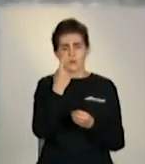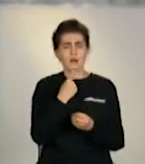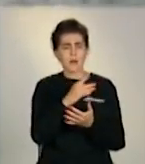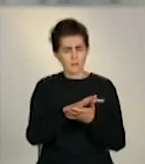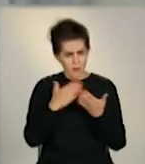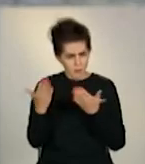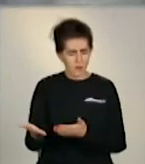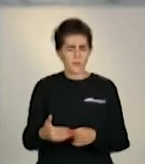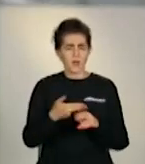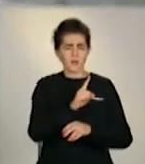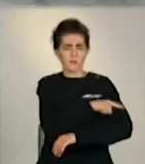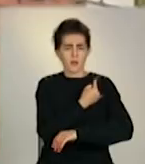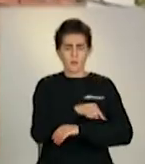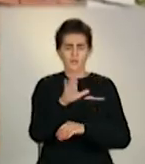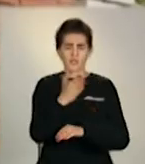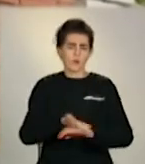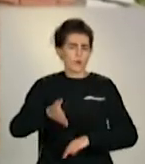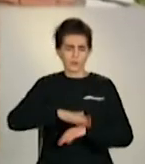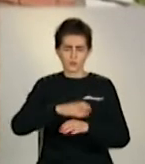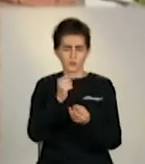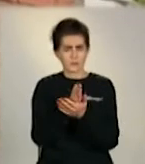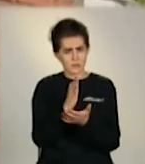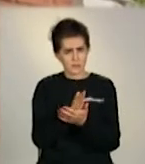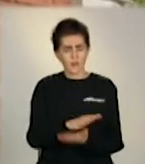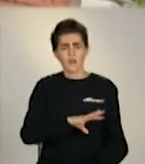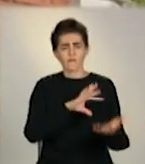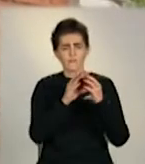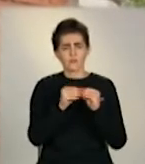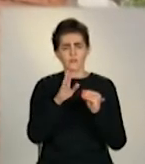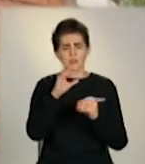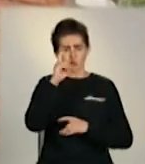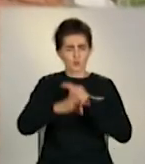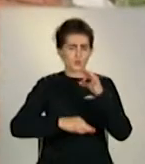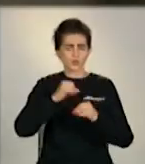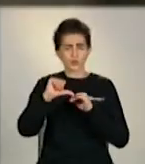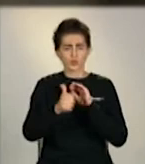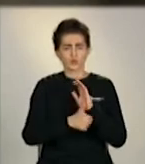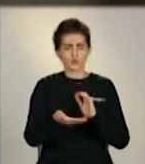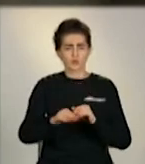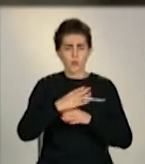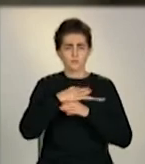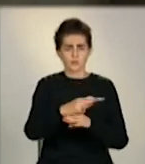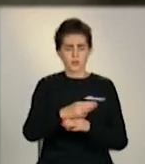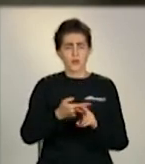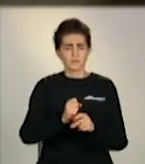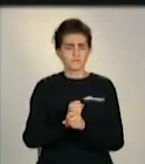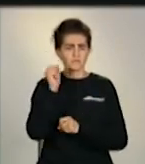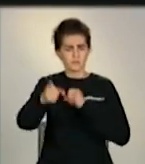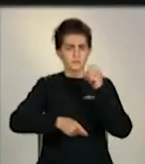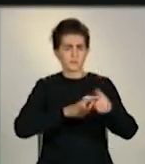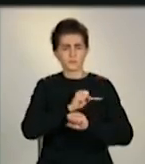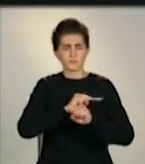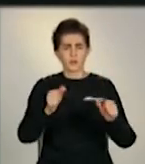Нині він у лікарні у важкому стані. Загалом за добу було 16 обстрілів, міномети гатили по